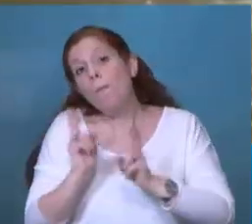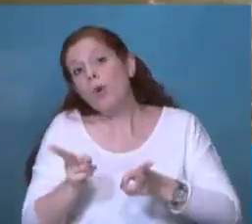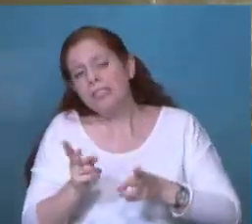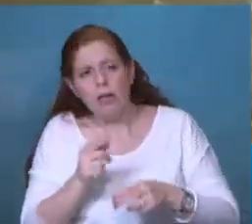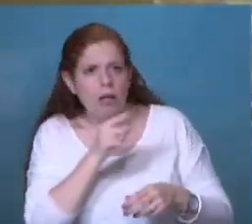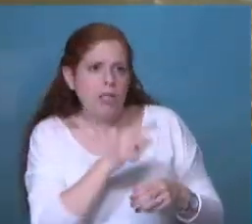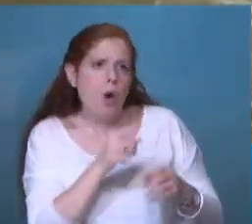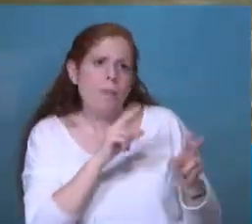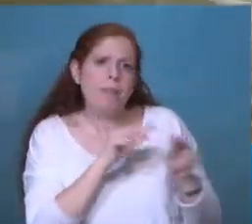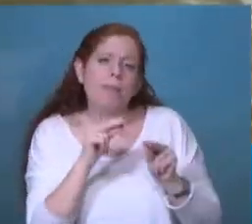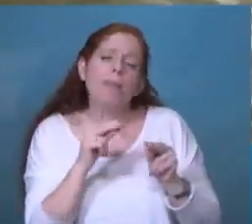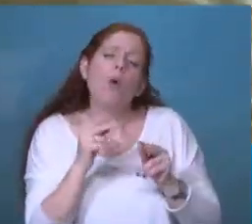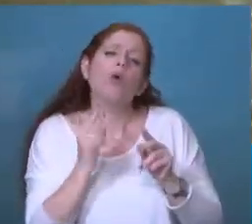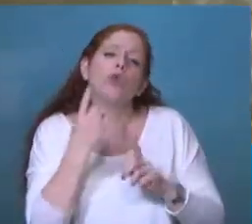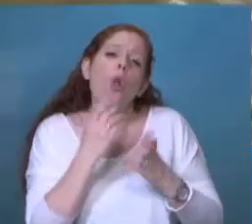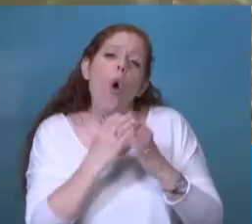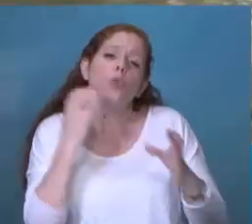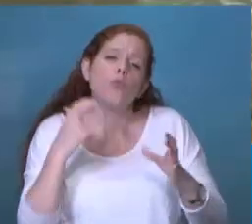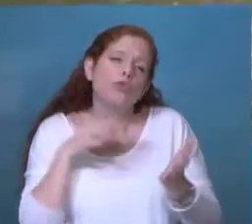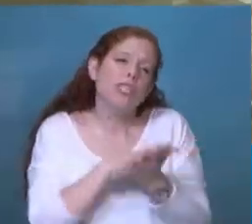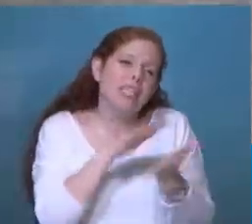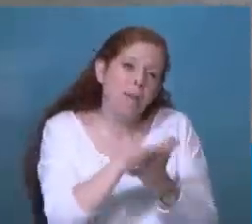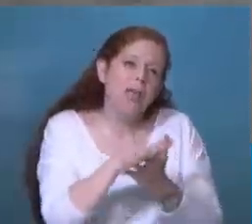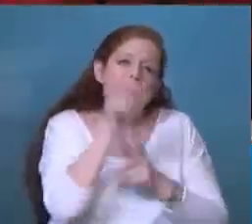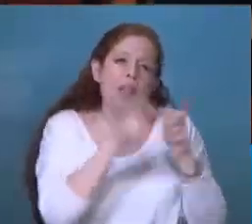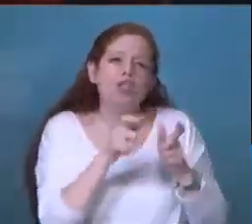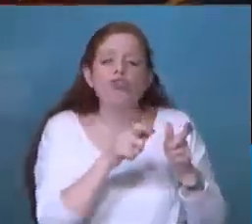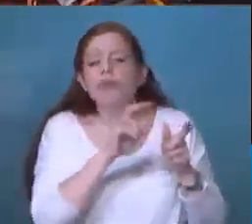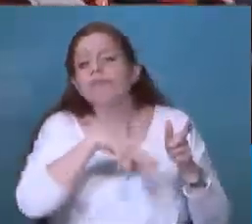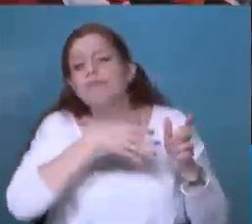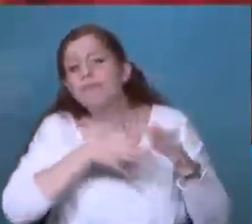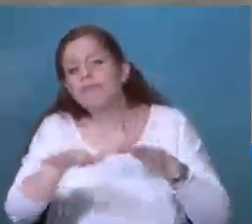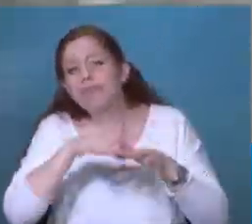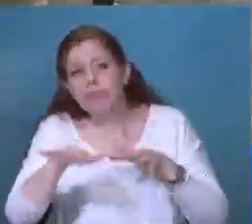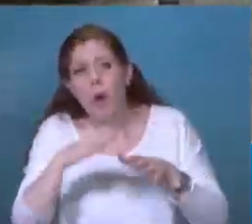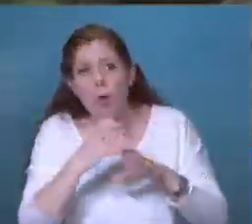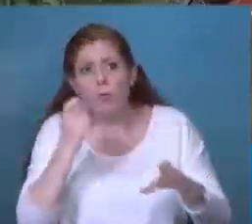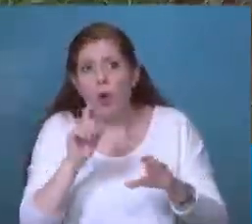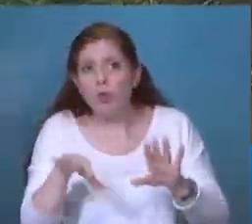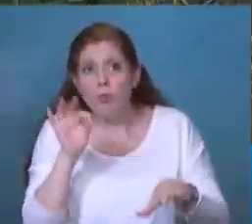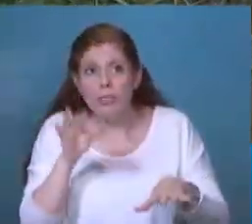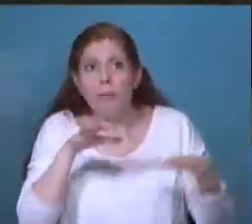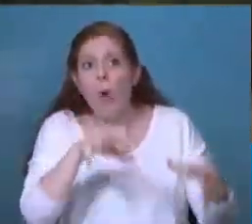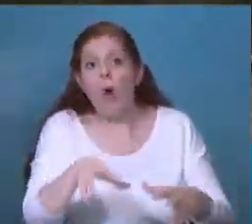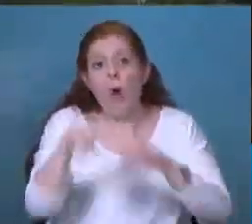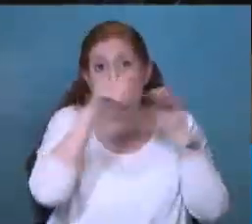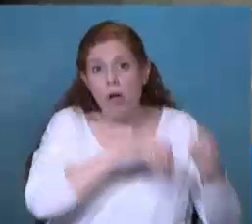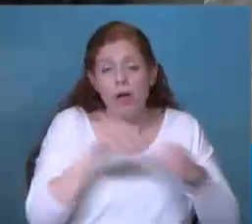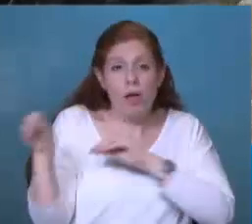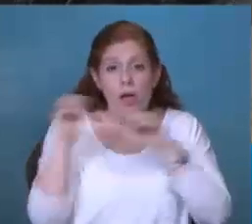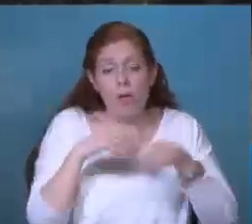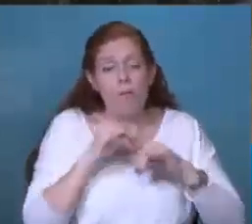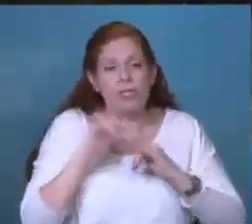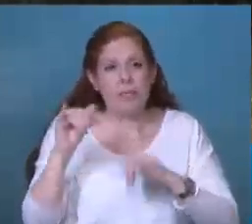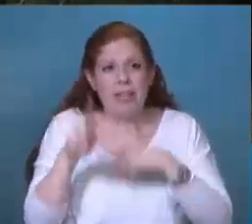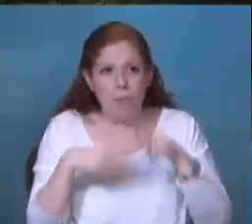אוטובוס שנסחף בזרם, אנשים נשטפו מהאוטובוס, וכל מי שאנחנו מוצאים, אוספים אותו לסירה ומוציאים אותו לטיפול. חבר'ה, תקשיבו